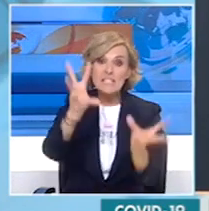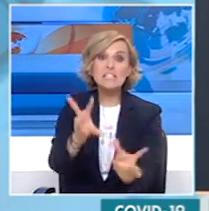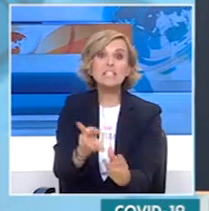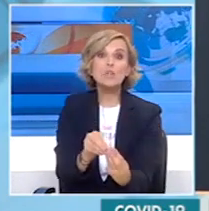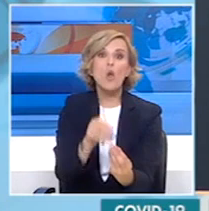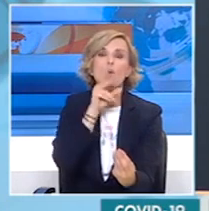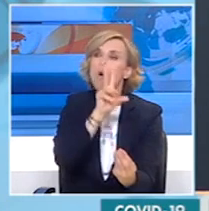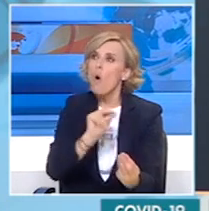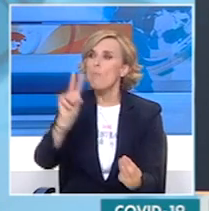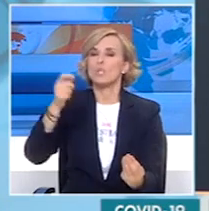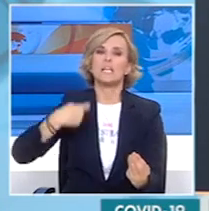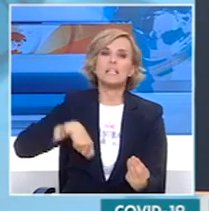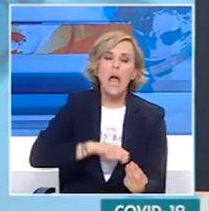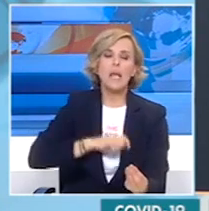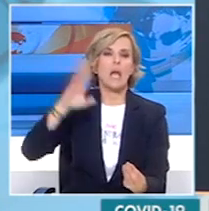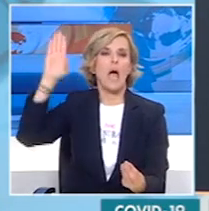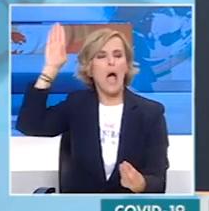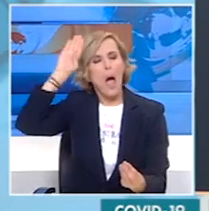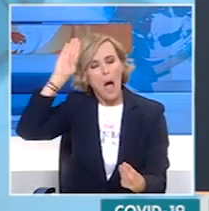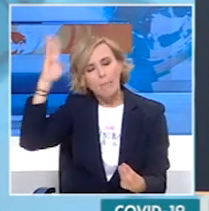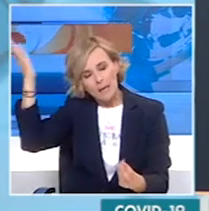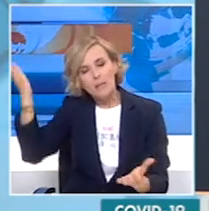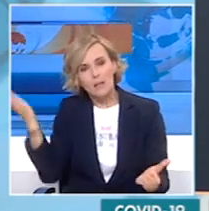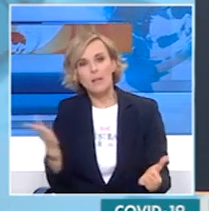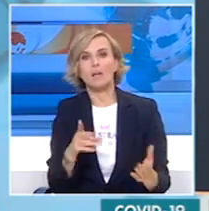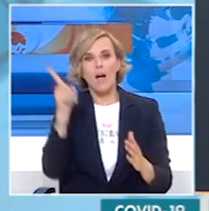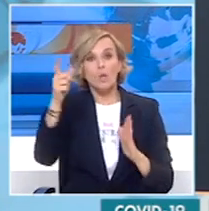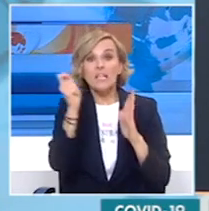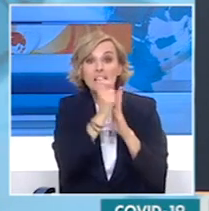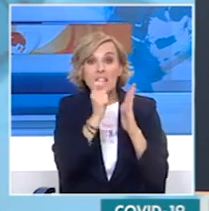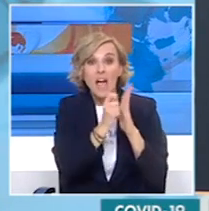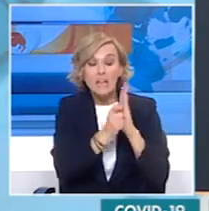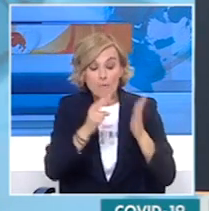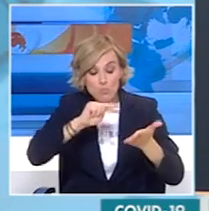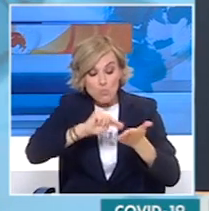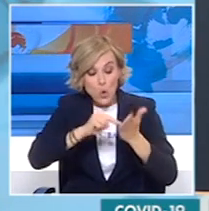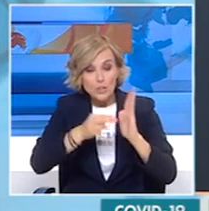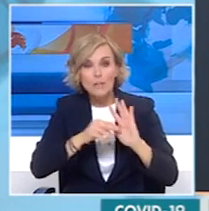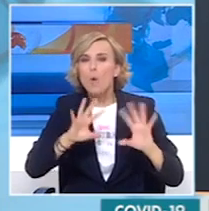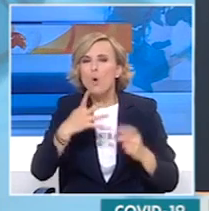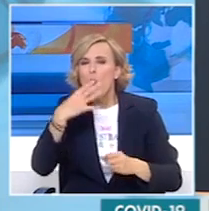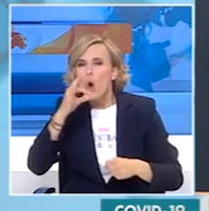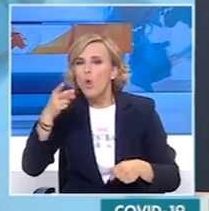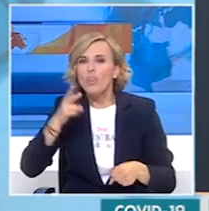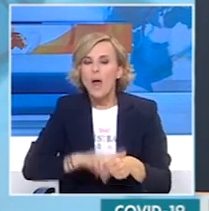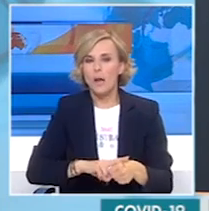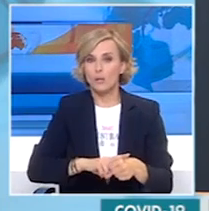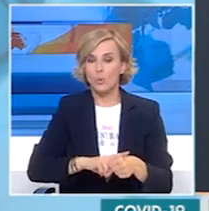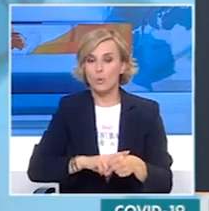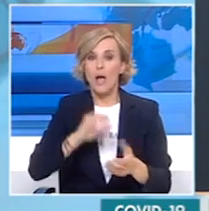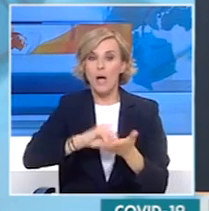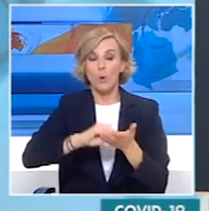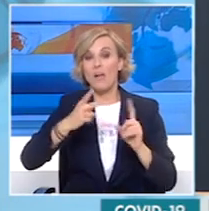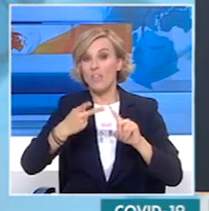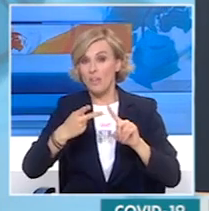άλλες χώρες, όπως διαβάζεται, ας πούμε, για την Αμερική, ο οποίος καταγράφει προσεκτικά όλες τις αιτίες θανάτων. Και επίσης